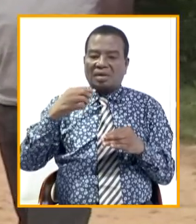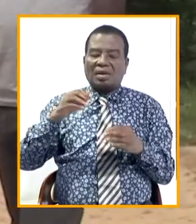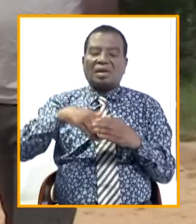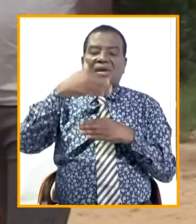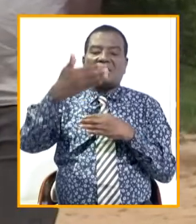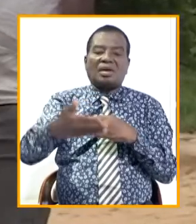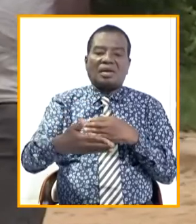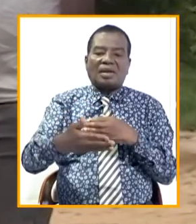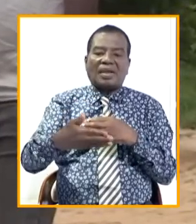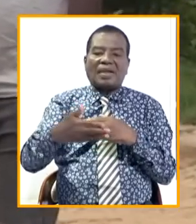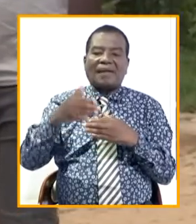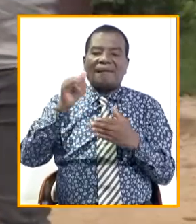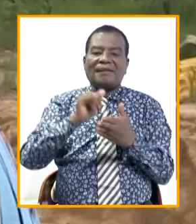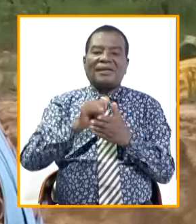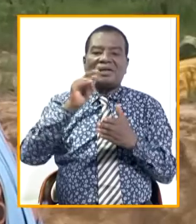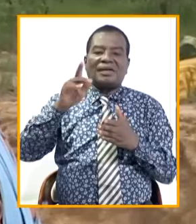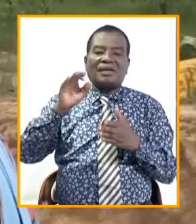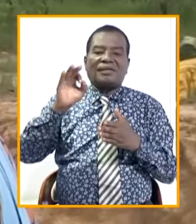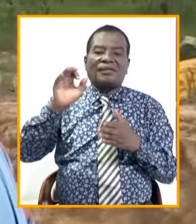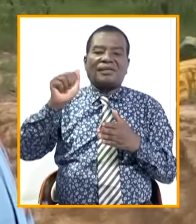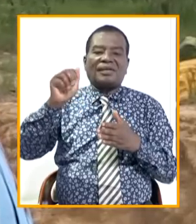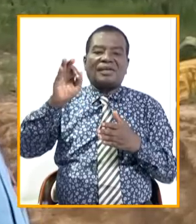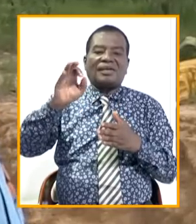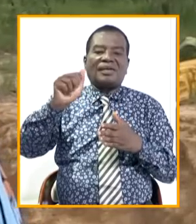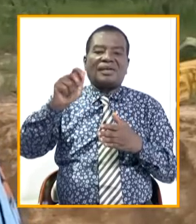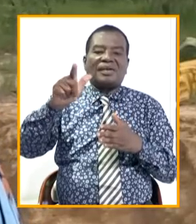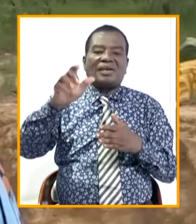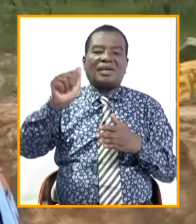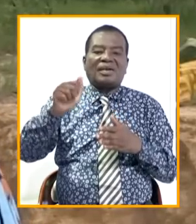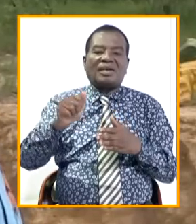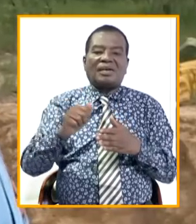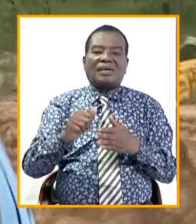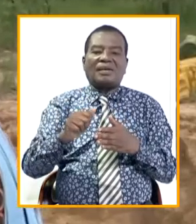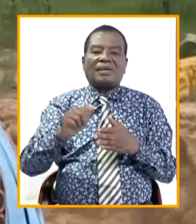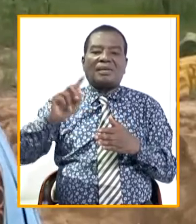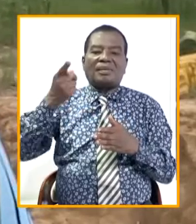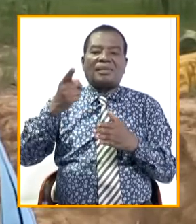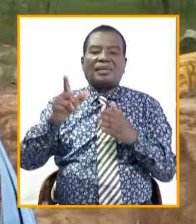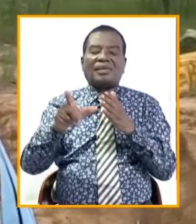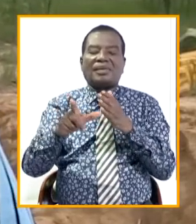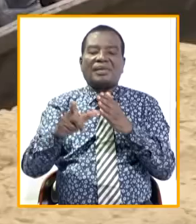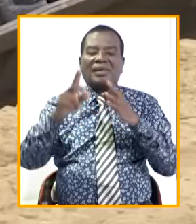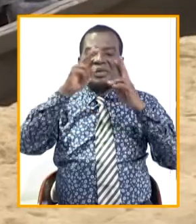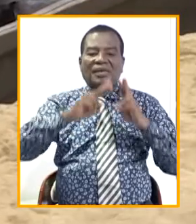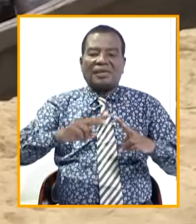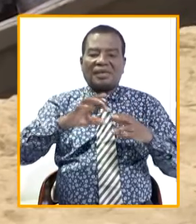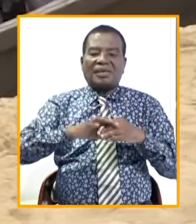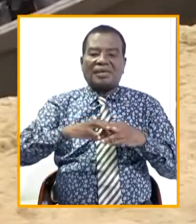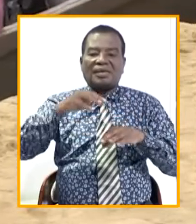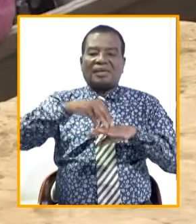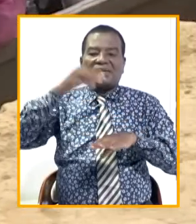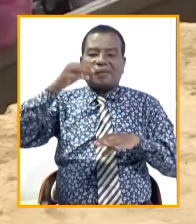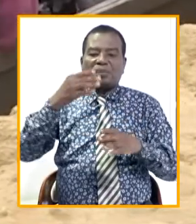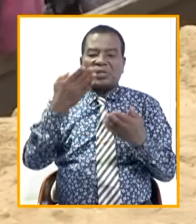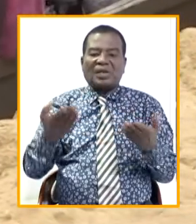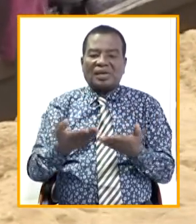Après, c'est Fouakwala, premier village de sous-préfecture de Mali. Ici, autochtones